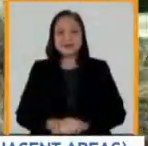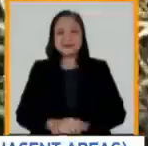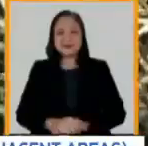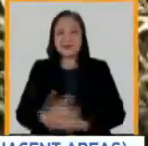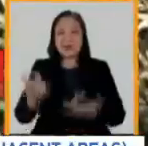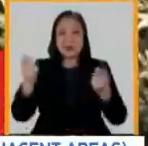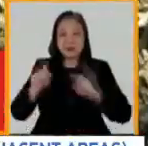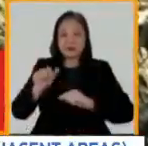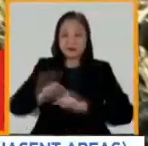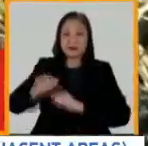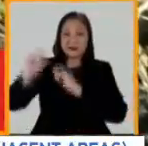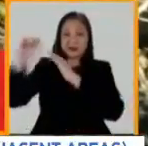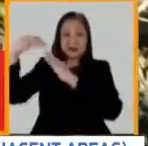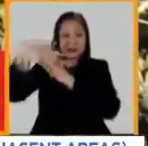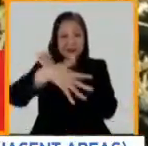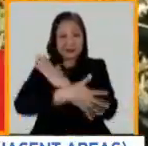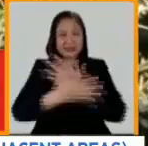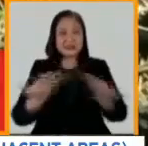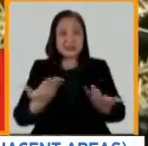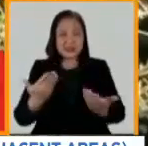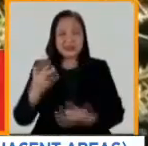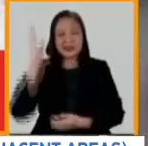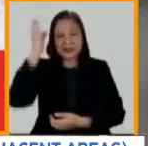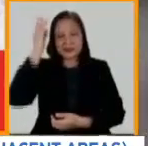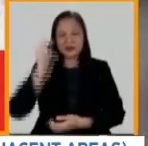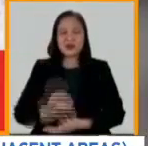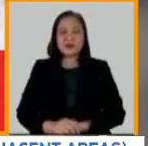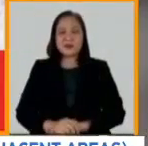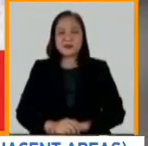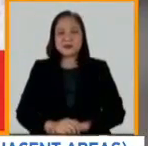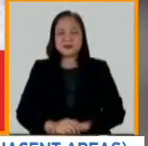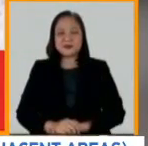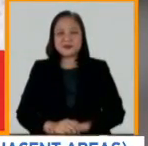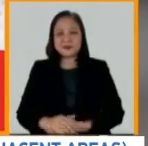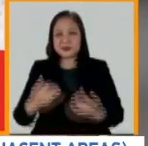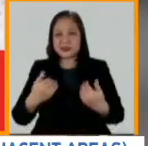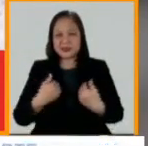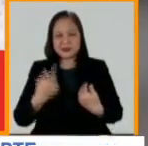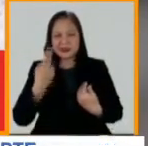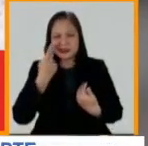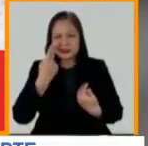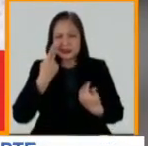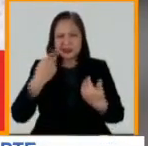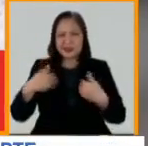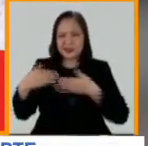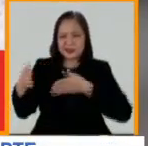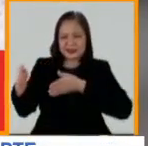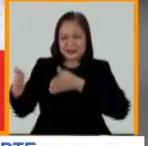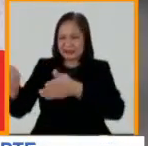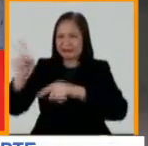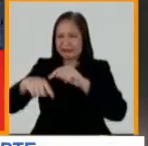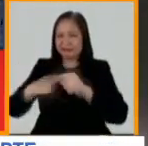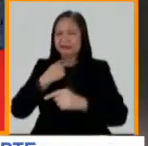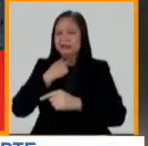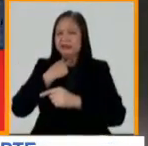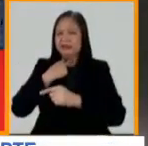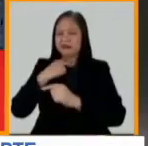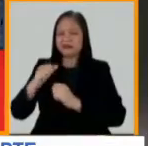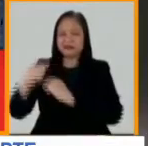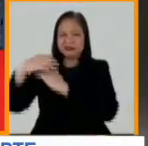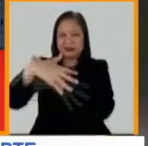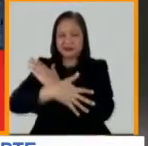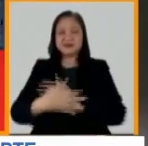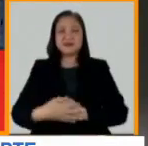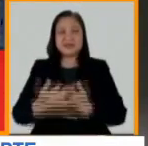Banawe, Ifugao. Pansamantalang hindi nadaanan na isang linya ng kalsada. Nagsagawa na ng clearing operations ang